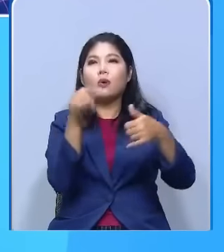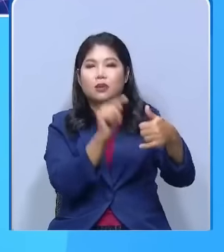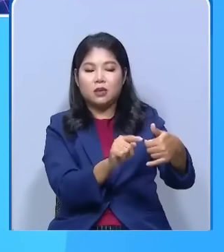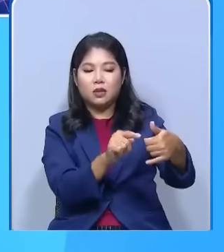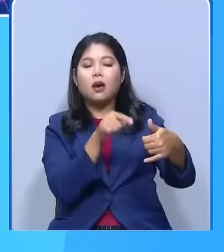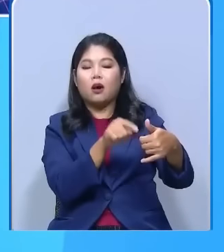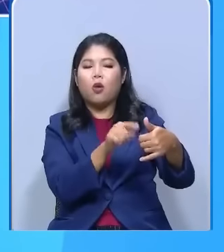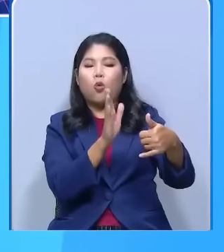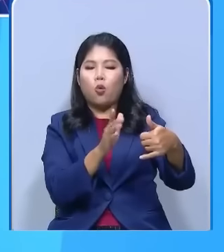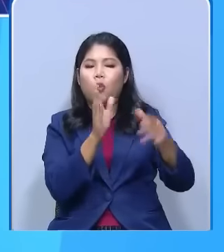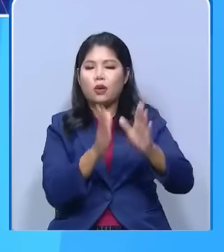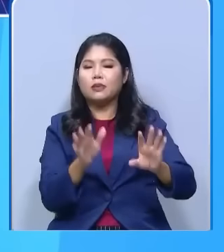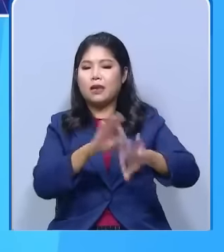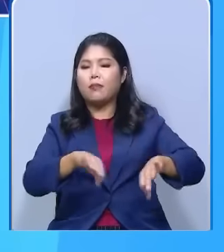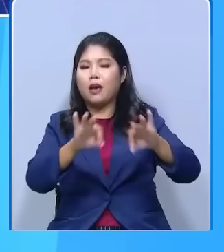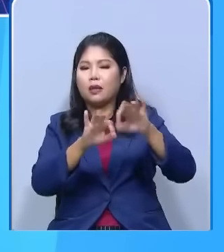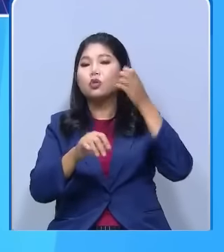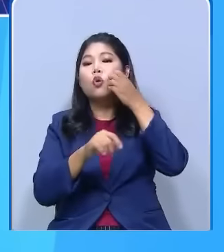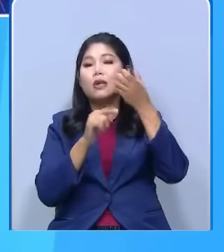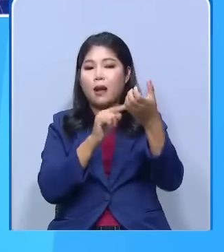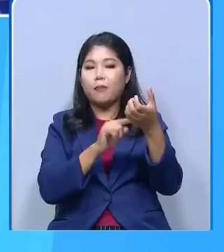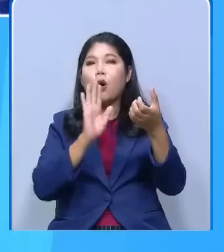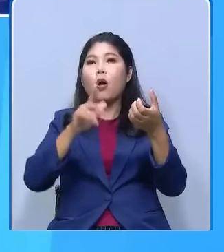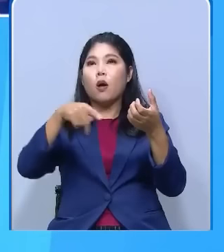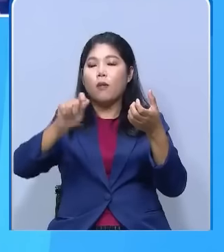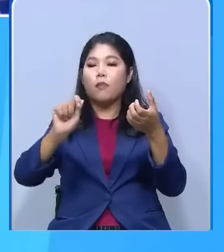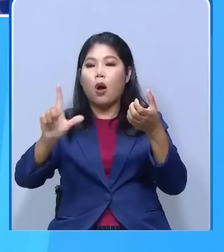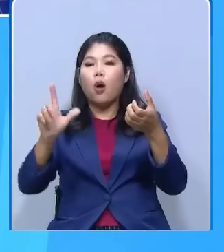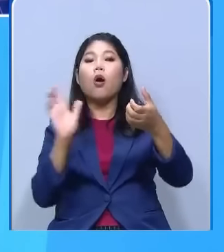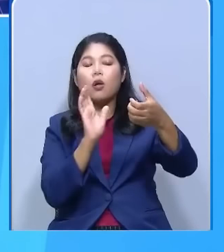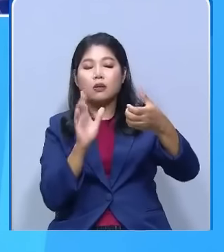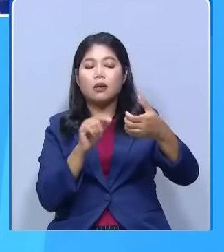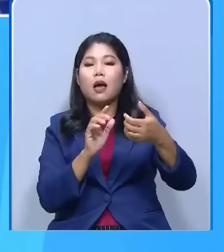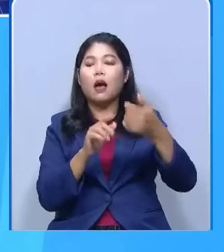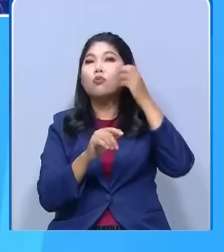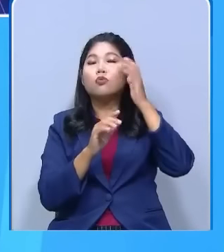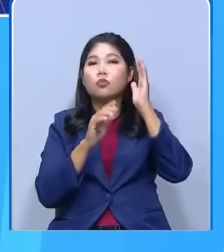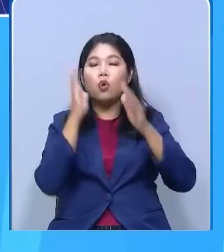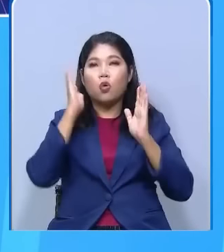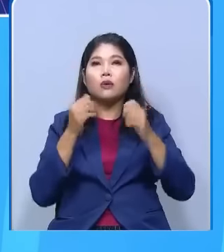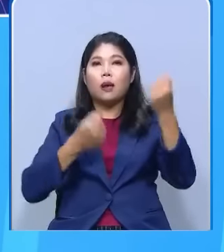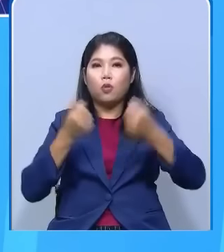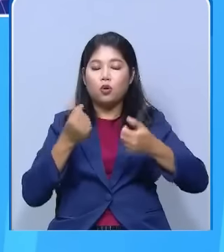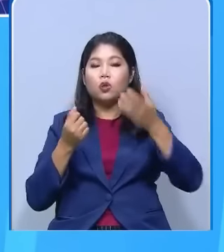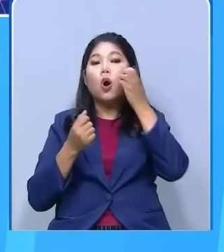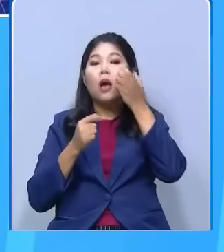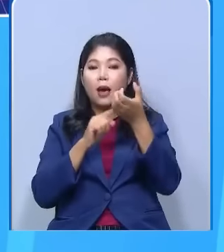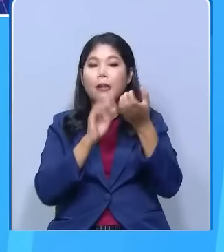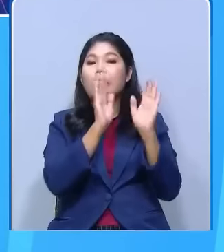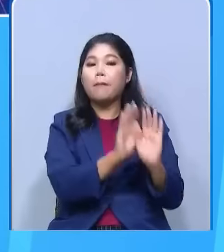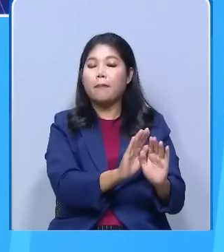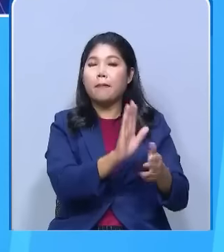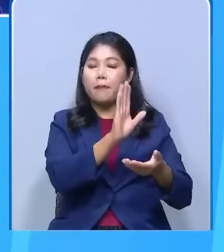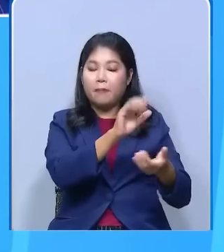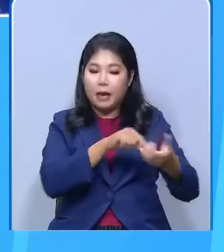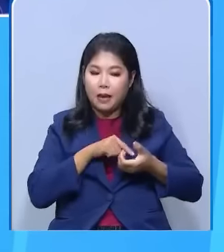เป็นอีกตัวละครสำคัญที่บอกว่าโทรศัพท์อีกเครื่องนึงของบอสพอลเนี่ยอยู่ในมือของเขา อ้ าวแล้วถ้าแบบนั้นข้อมูลไฟล์อะไรต่าง ๆ